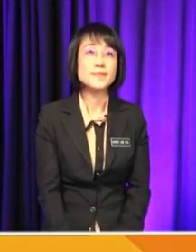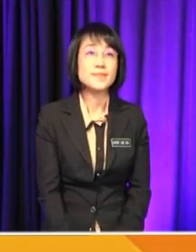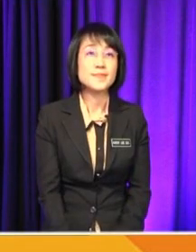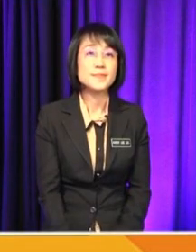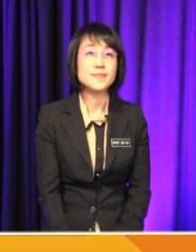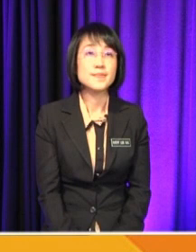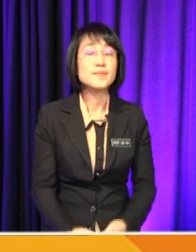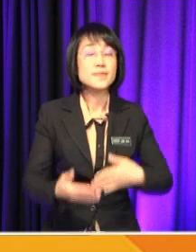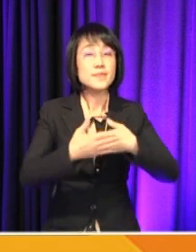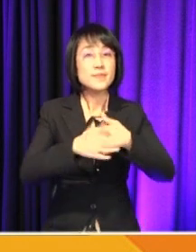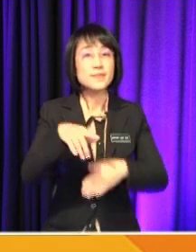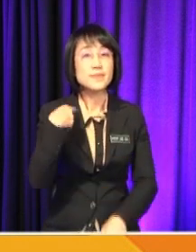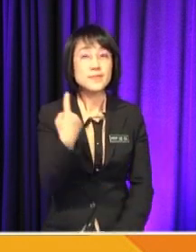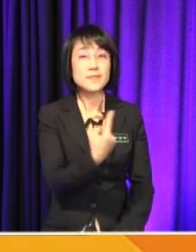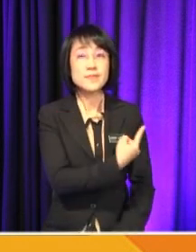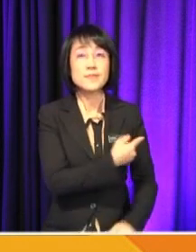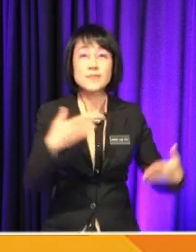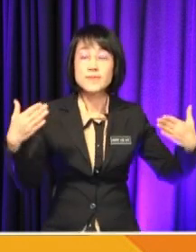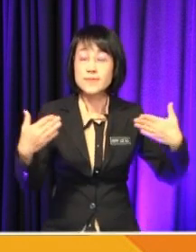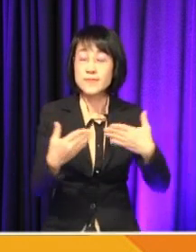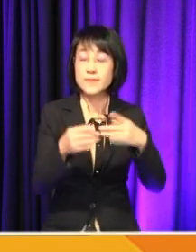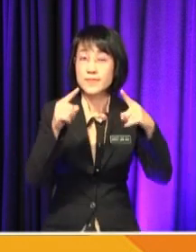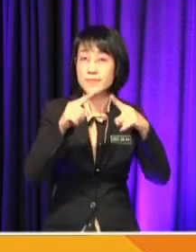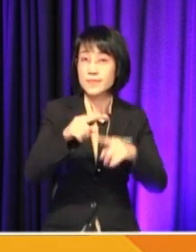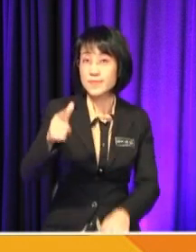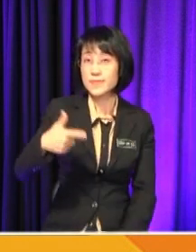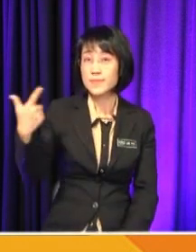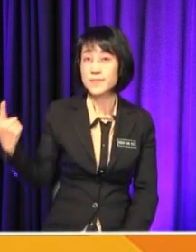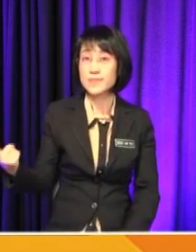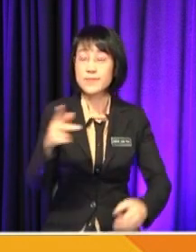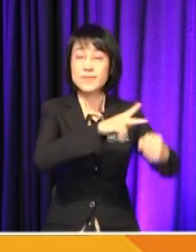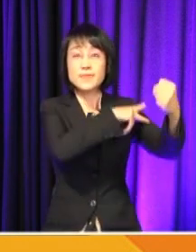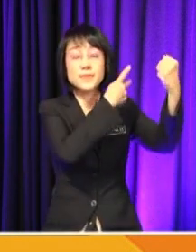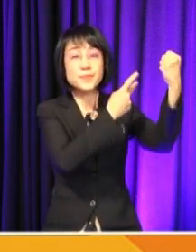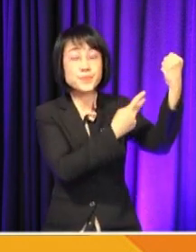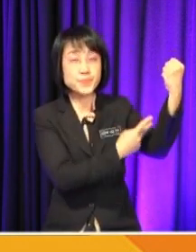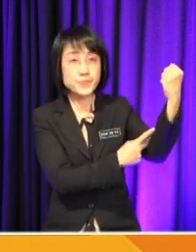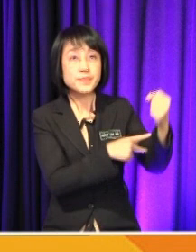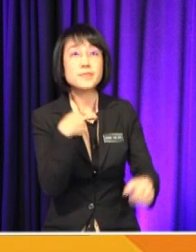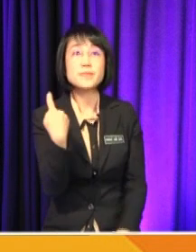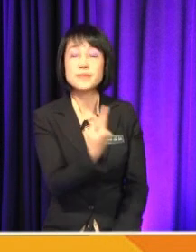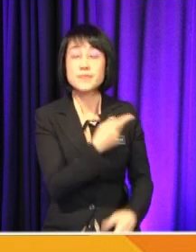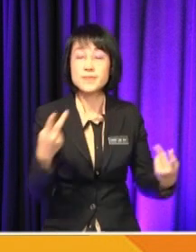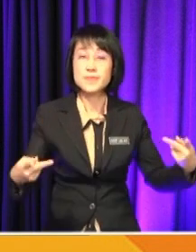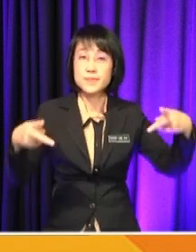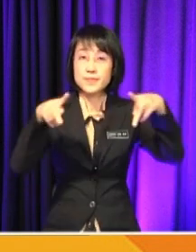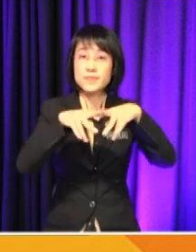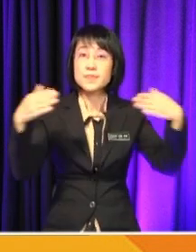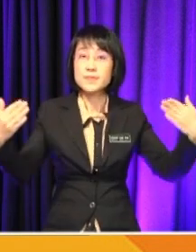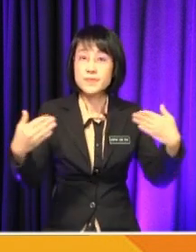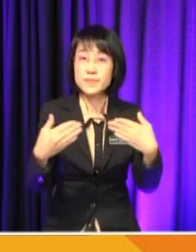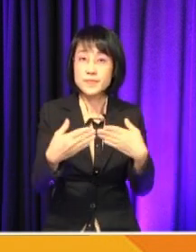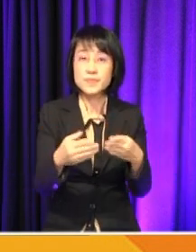selepas kita tidak sambungkan kepada bekal dan kuasa kita perlu sambungkan pula cable video